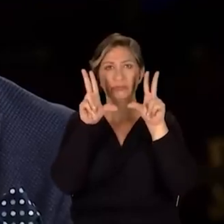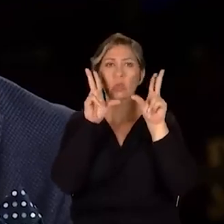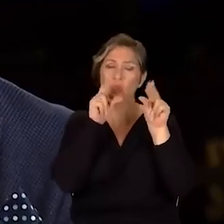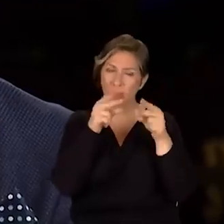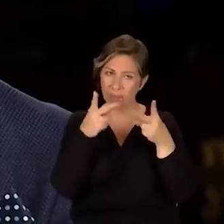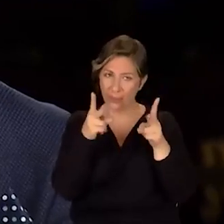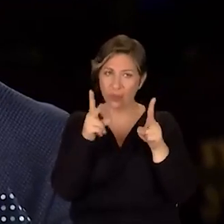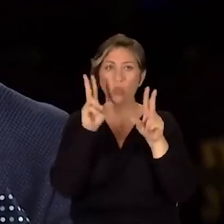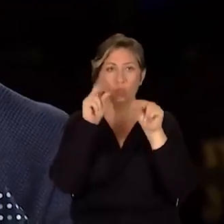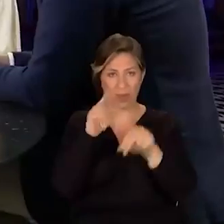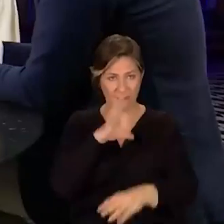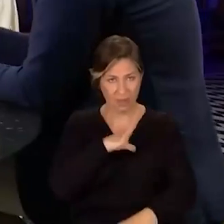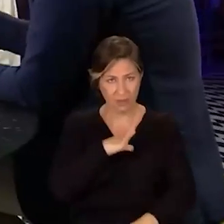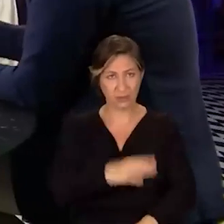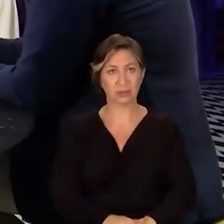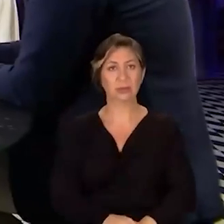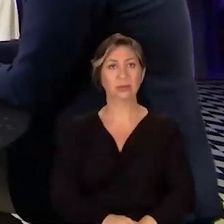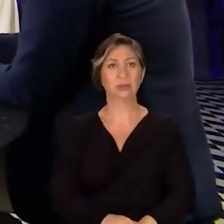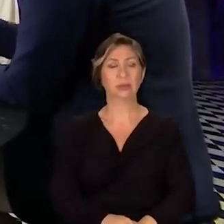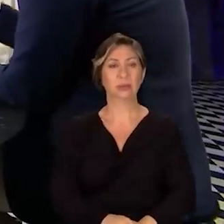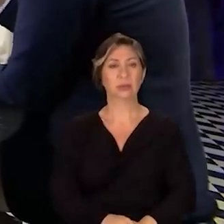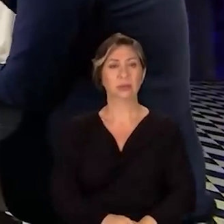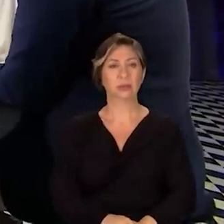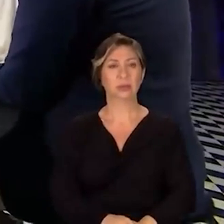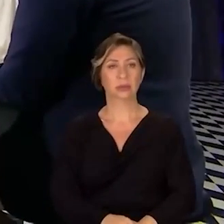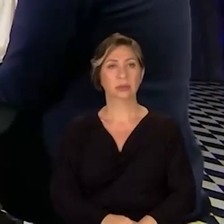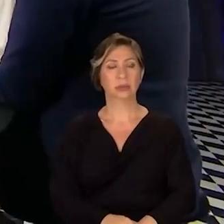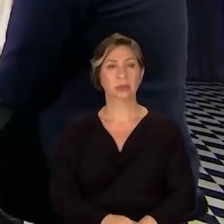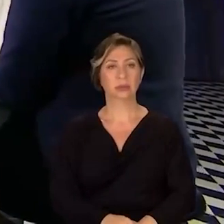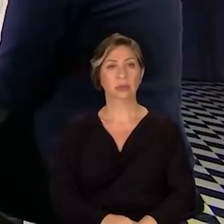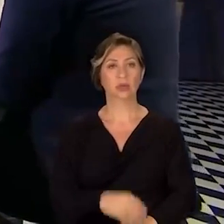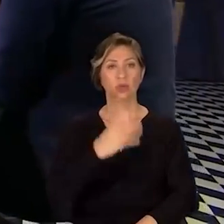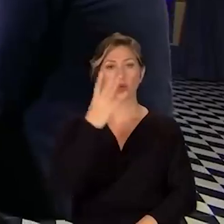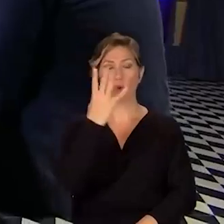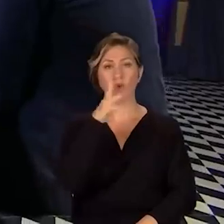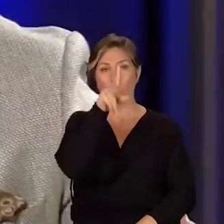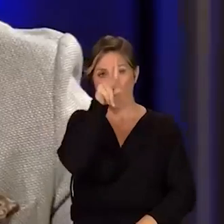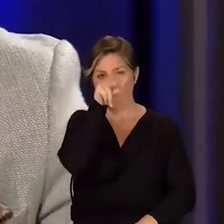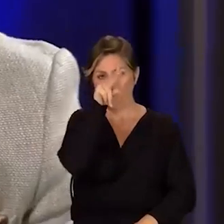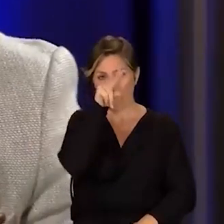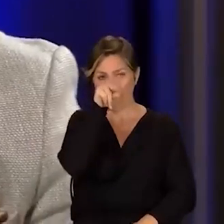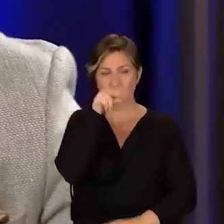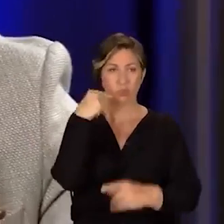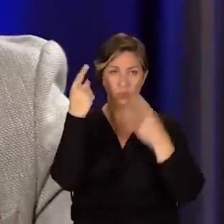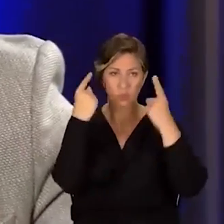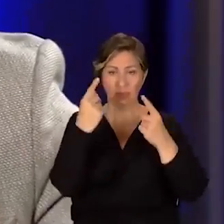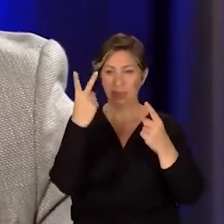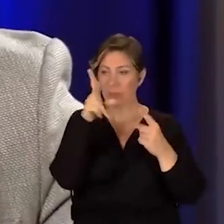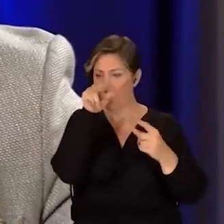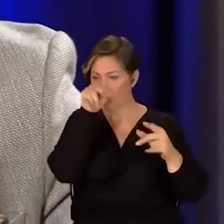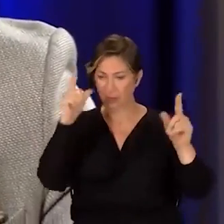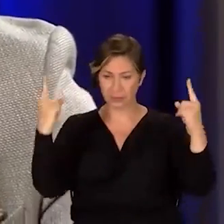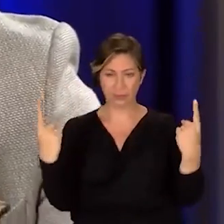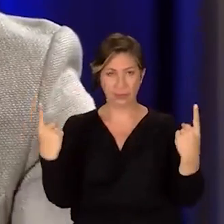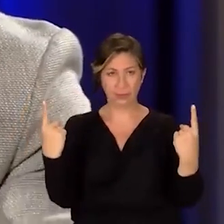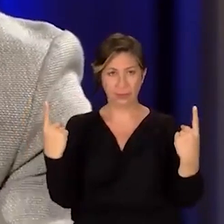Açık gözle uyuyanlar şöyle var. Şimdi 4 tane ördek düşünün. 2 tane ördeği başa